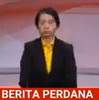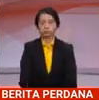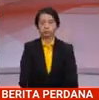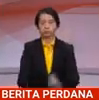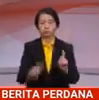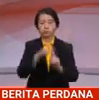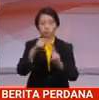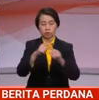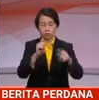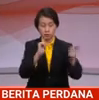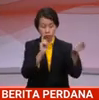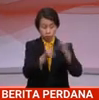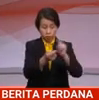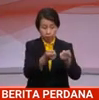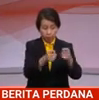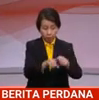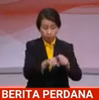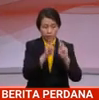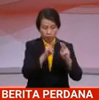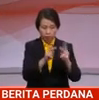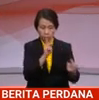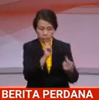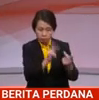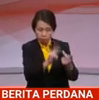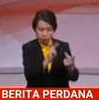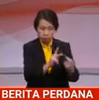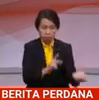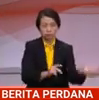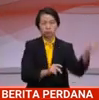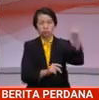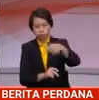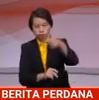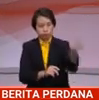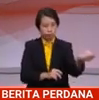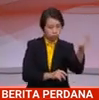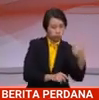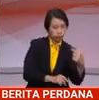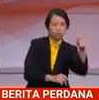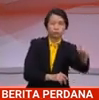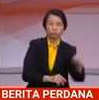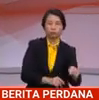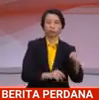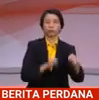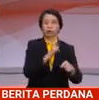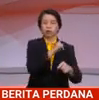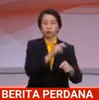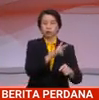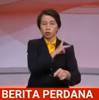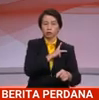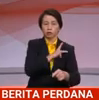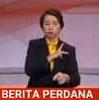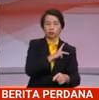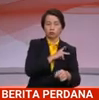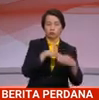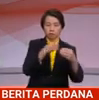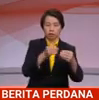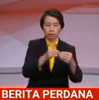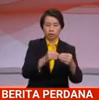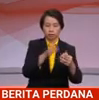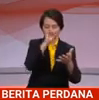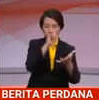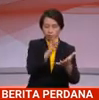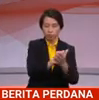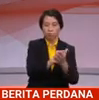Apabila pertukaran berlaku, menampakkan keserasian balingan antara Ali Mursyid dan juga Tekong Hafizul Ikman memberikan satu